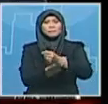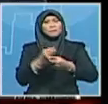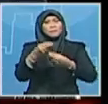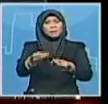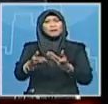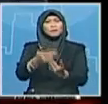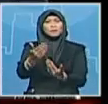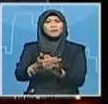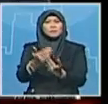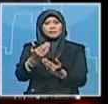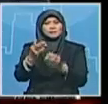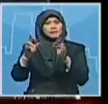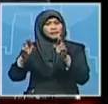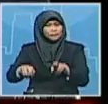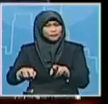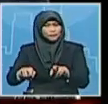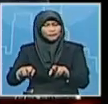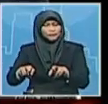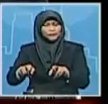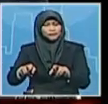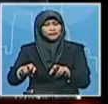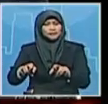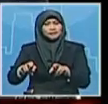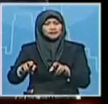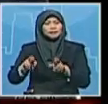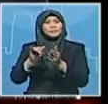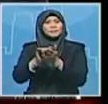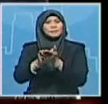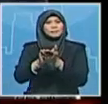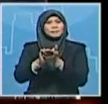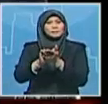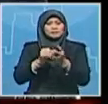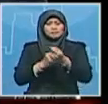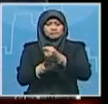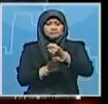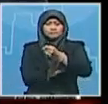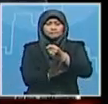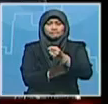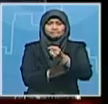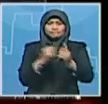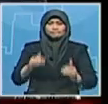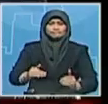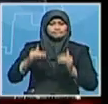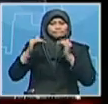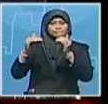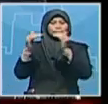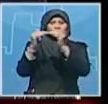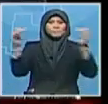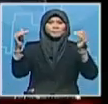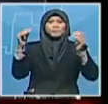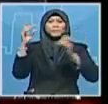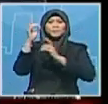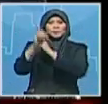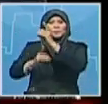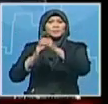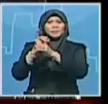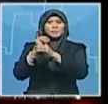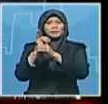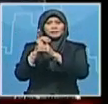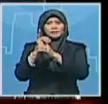atau infrastruktur kita ini adalah satu infrastruktur yang bertahap dunia. Connectivity